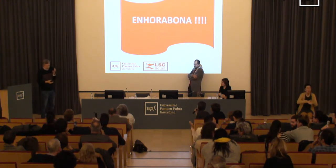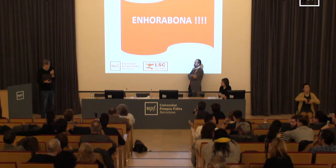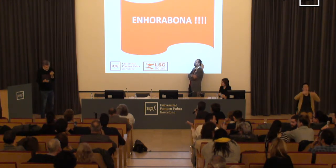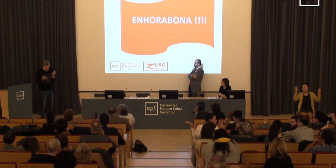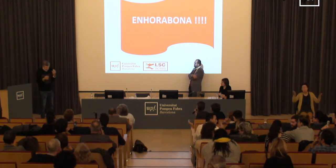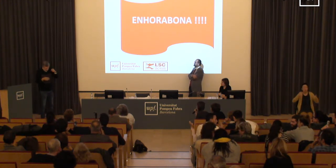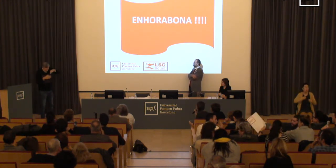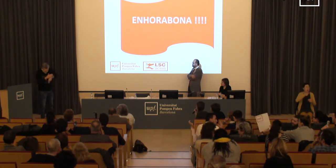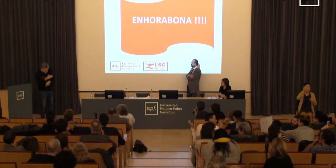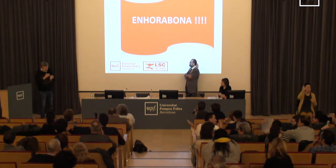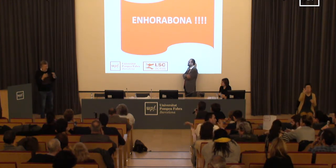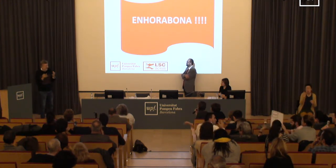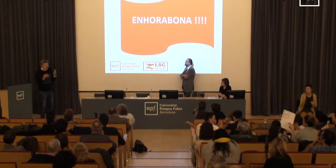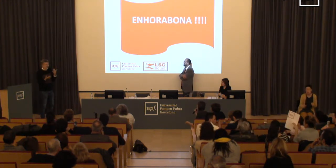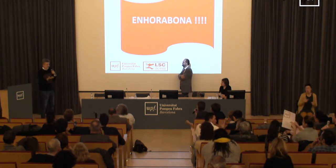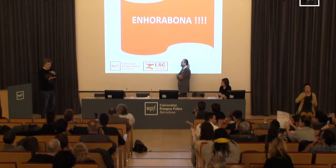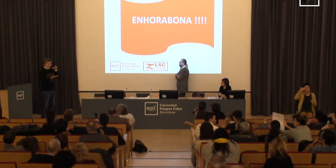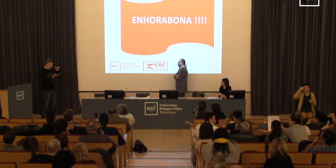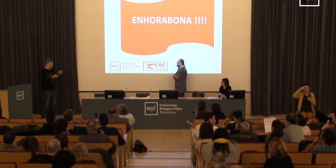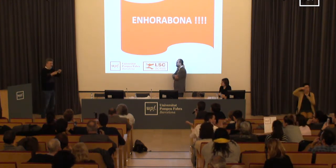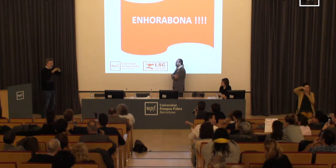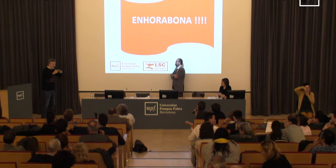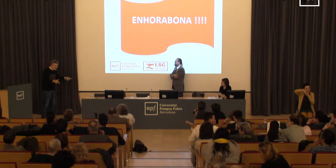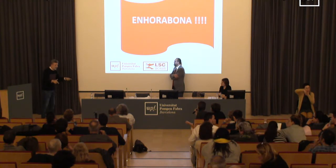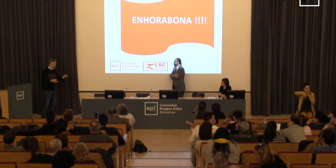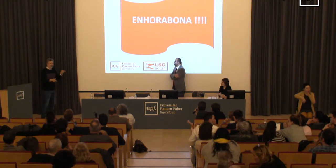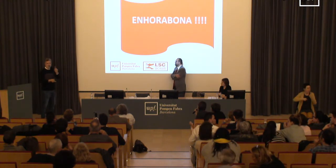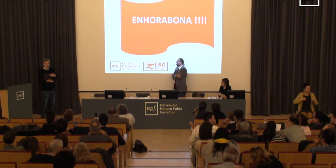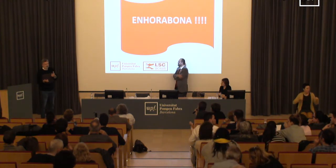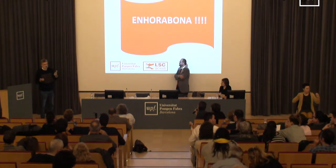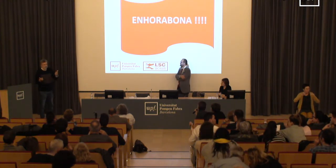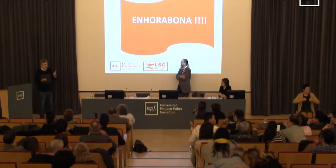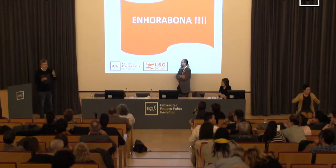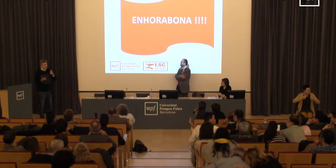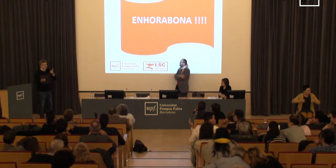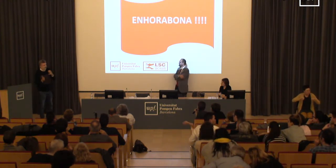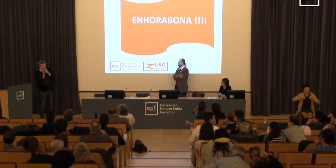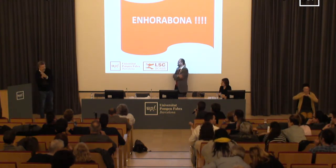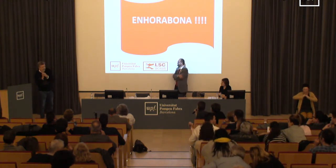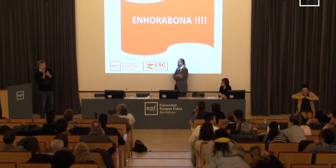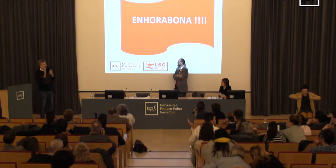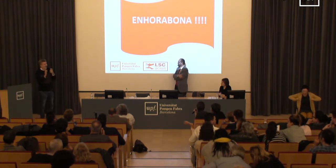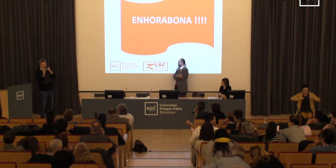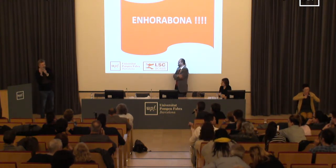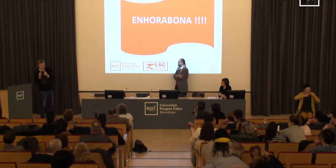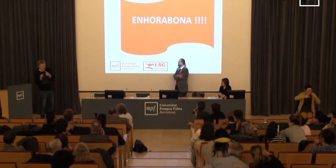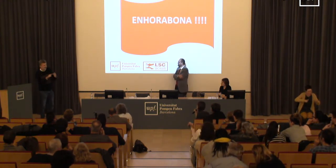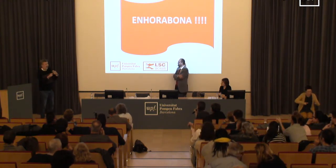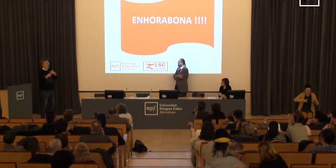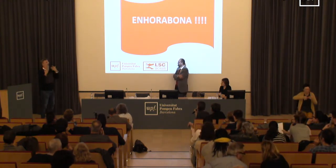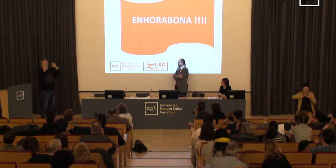lèxic i em faltava aprofundir molt més en el coneixement d'aquesta llengua. Per exemple, en l'àmbit de la lingüística, la